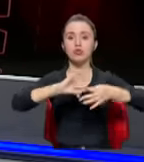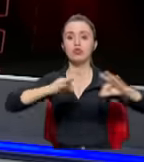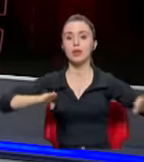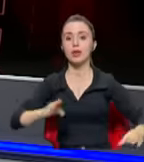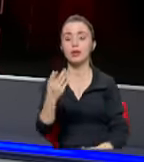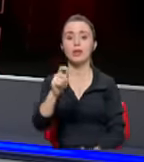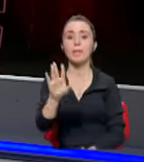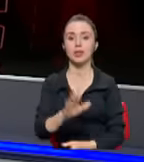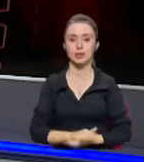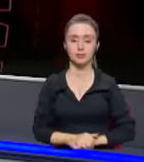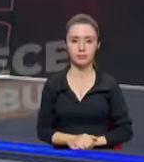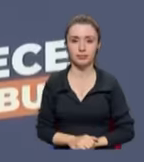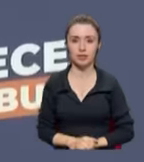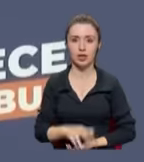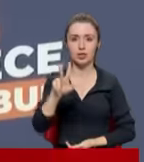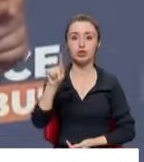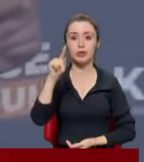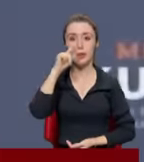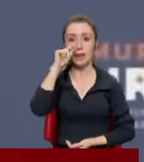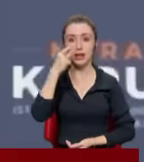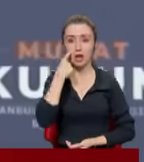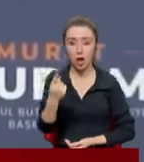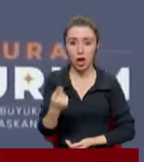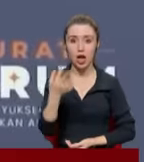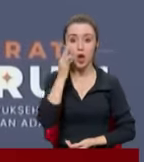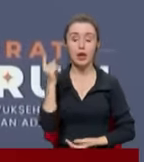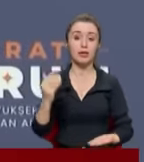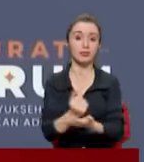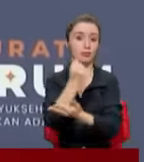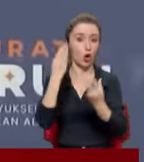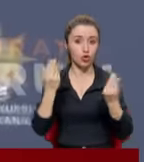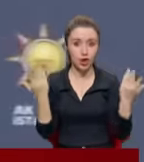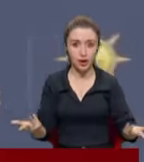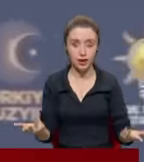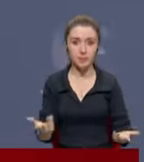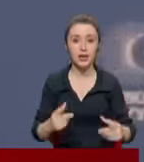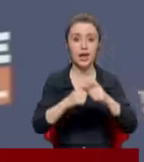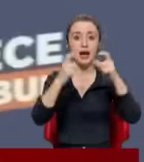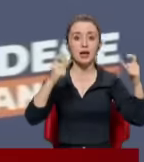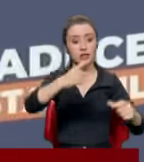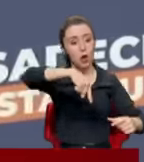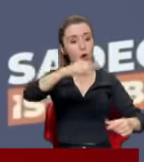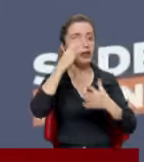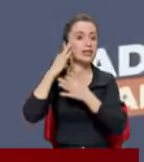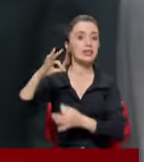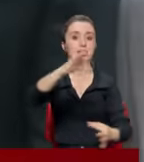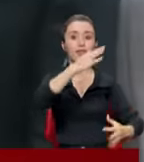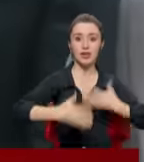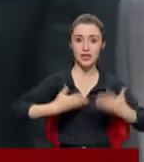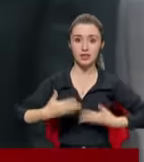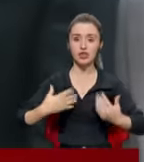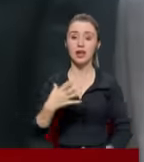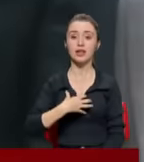adım atmadı 31 Mart'ta öyle bir zafer kazanacağız ki Gazze'deki mazlumlar sevinecek